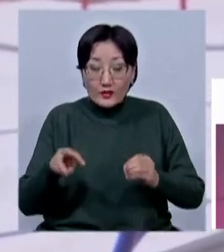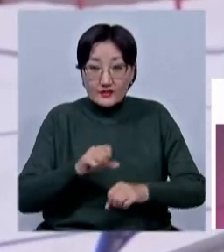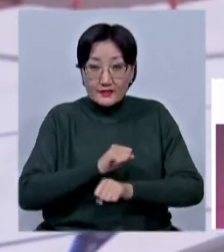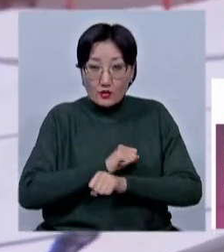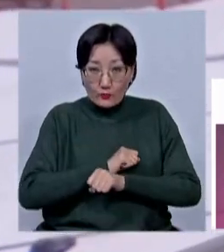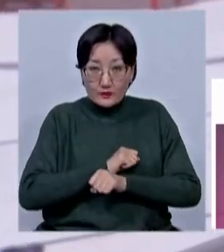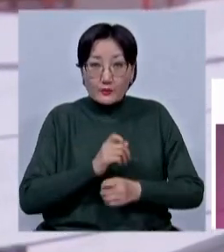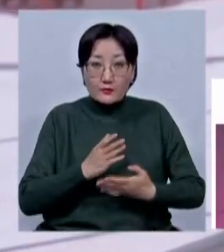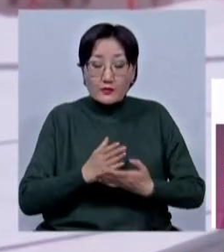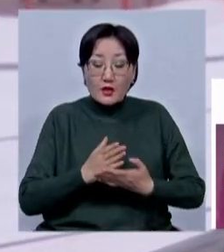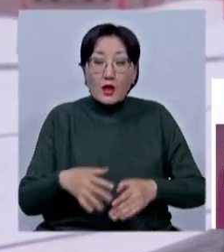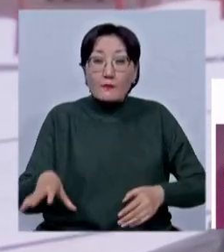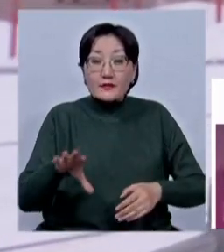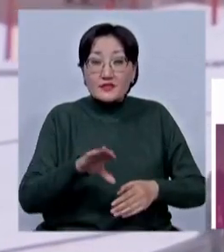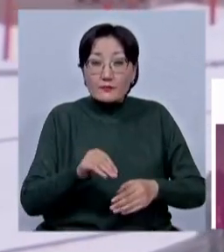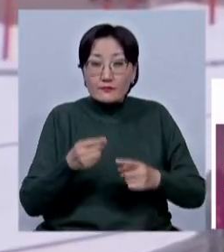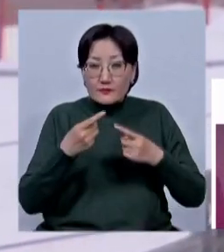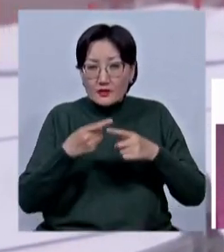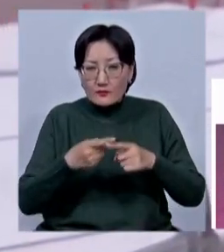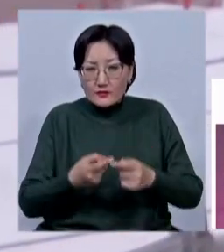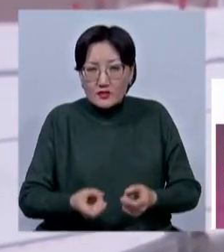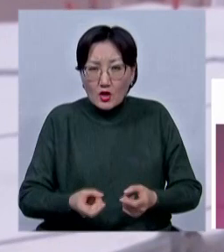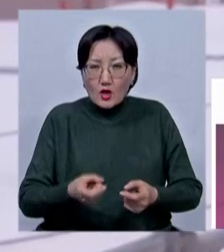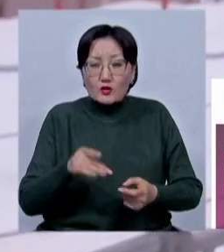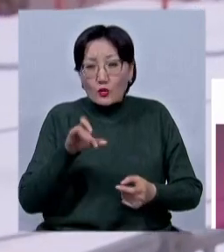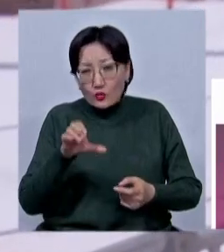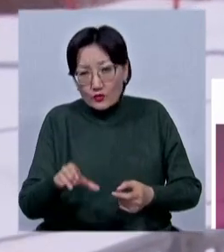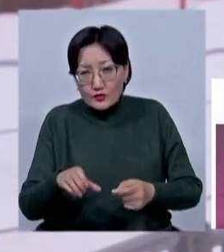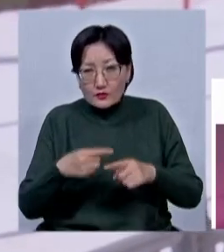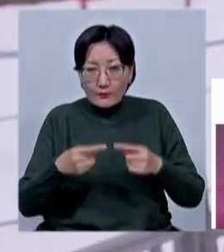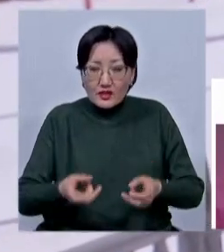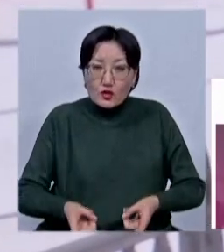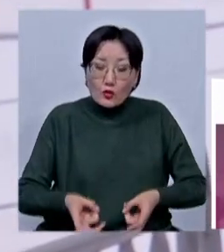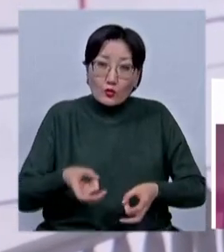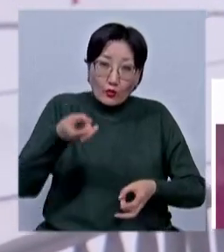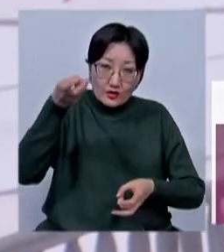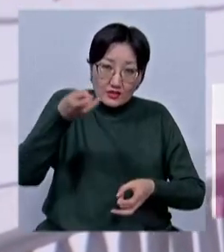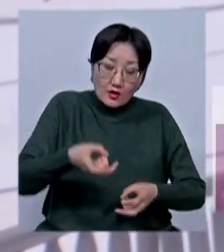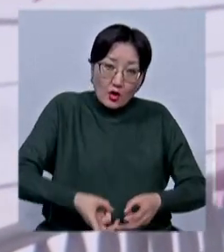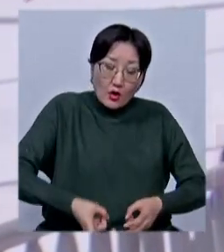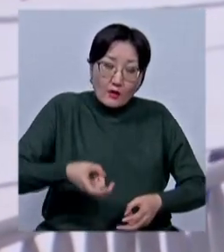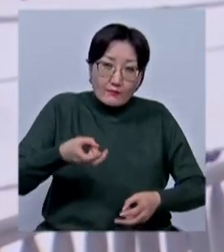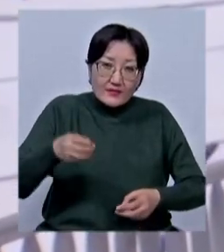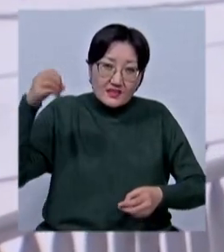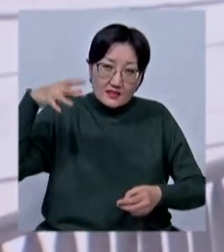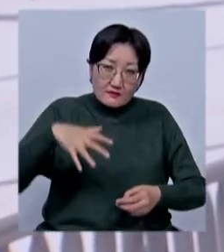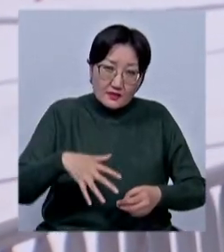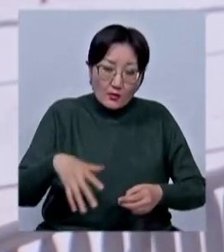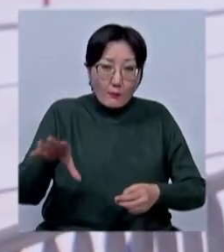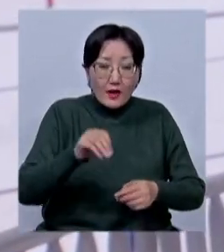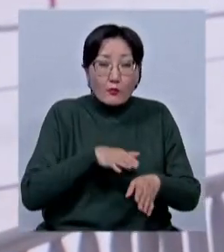қарап тұрамыз. Барлық механизм, құрылыс, көтерілетін, тоқ жай, свет жан.